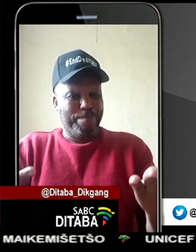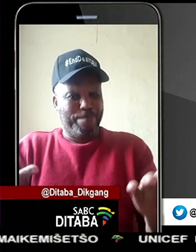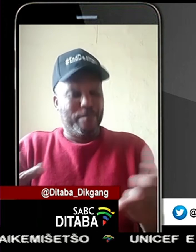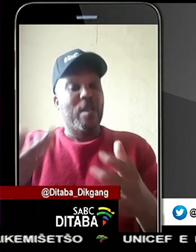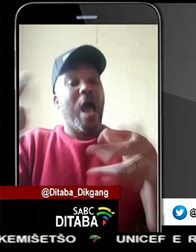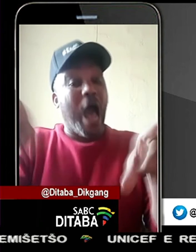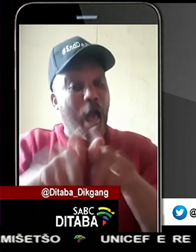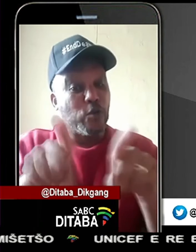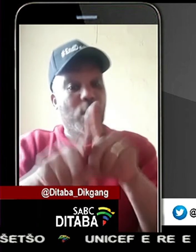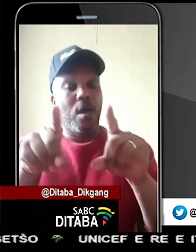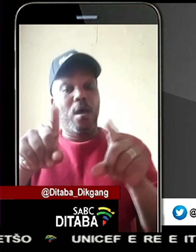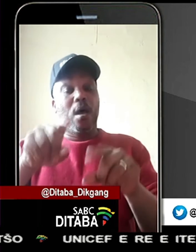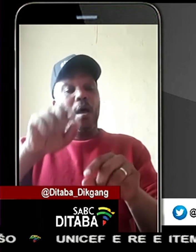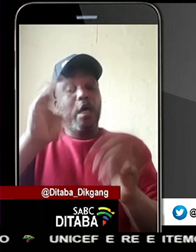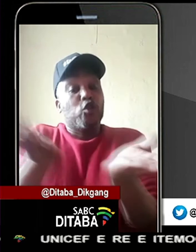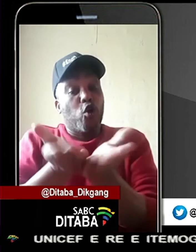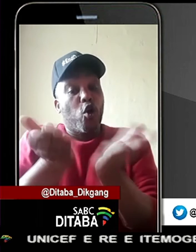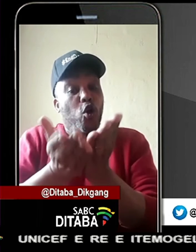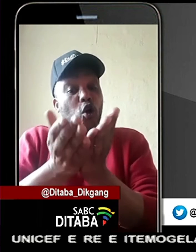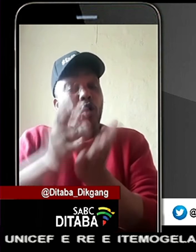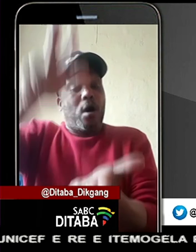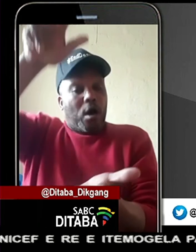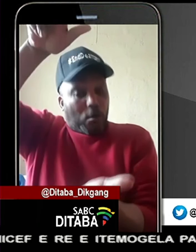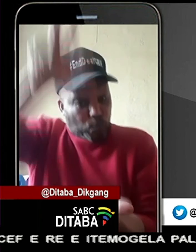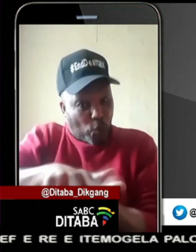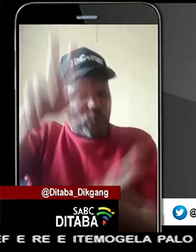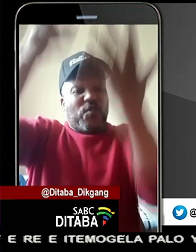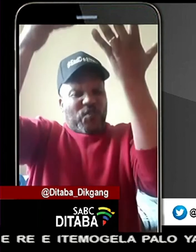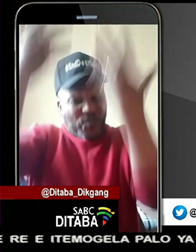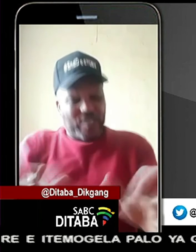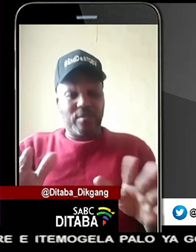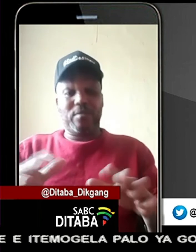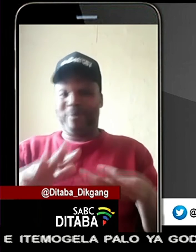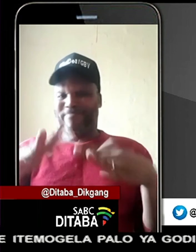bana ba rutwa ka polelo ya nnete. Sa bona ke go fetoša melao